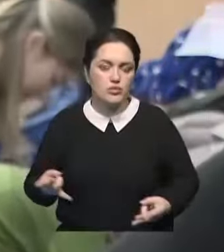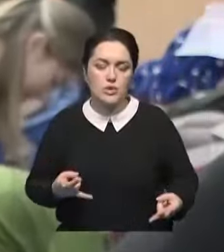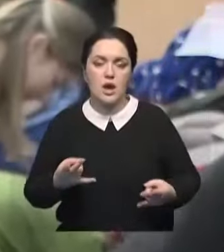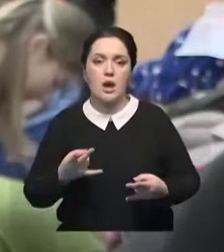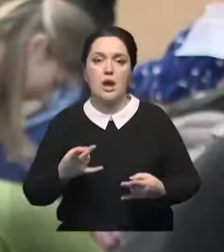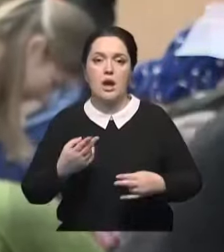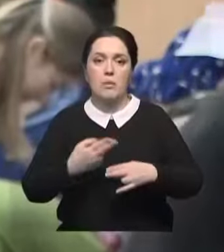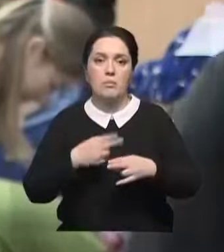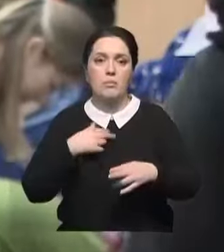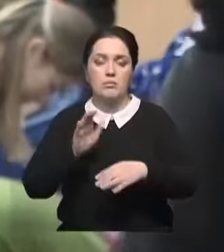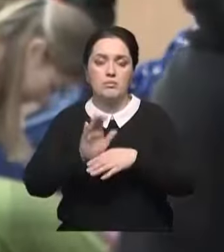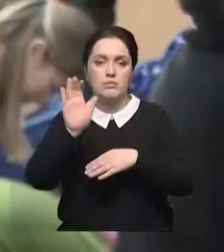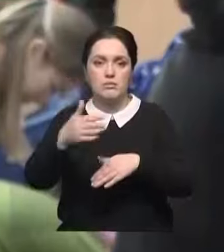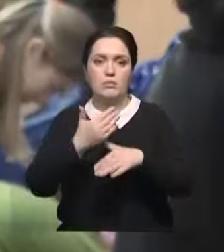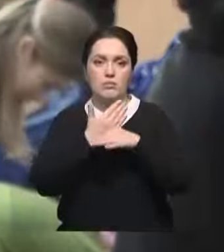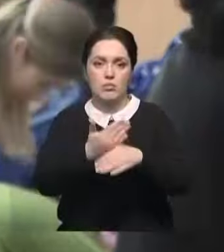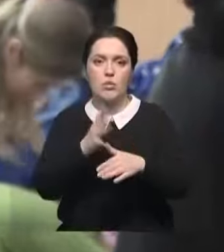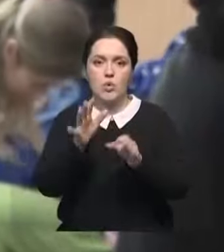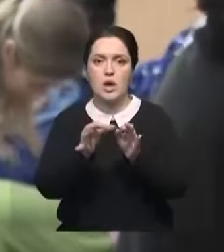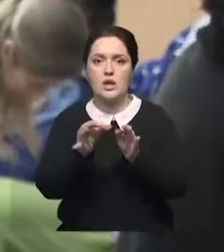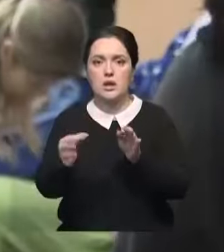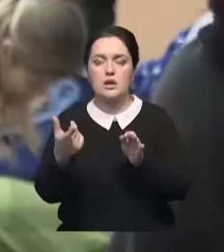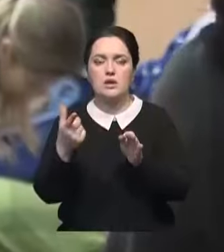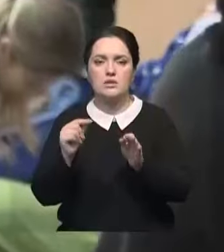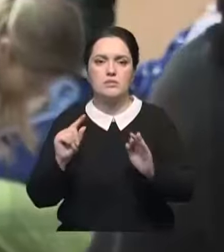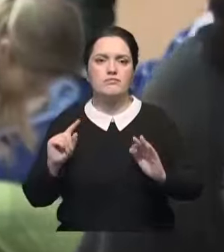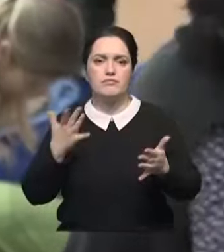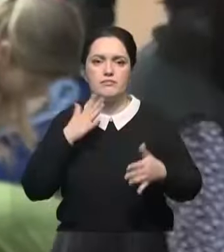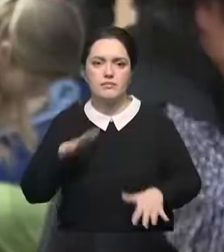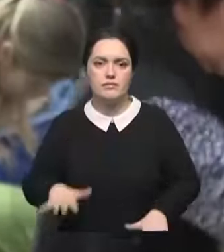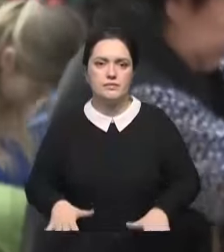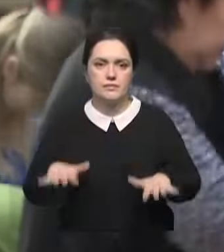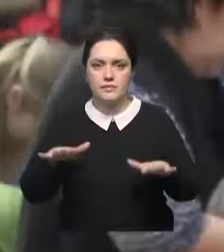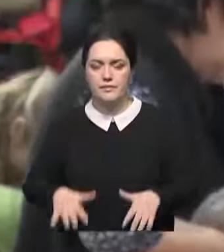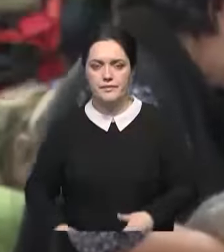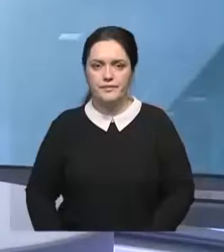время направим гуманитарную помощь в районы, где произошли подтопления.